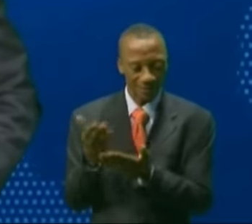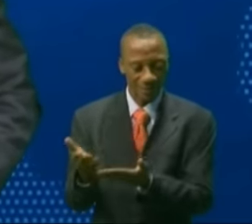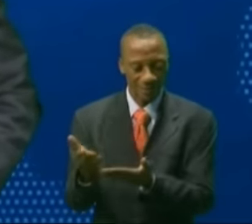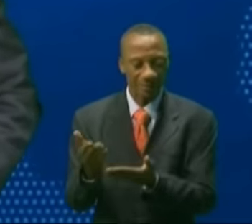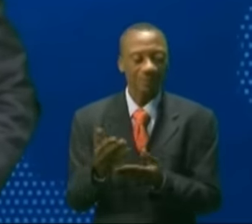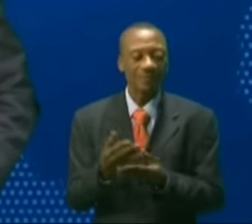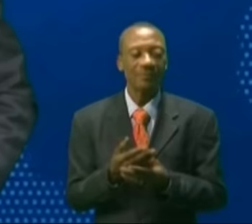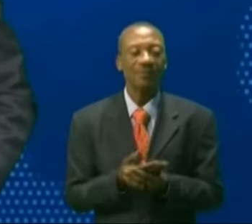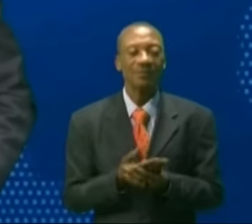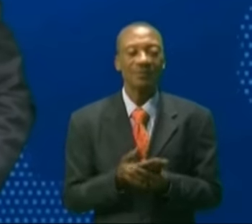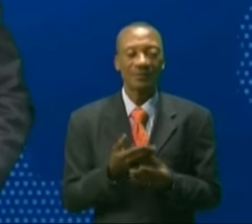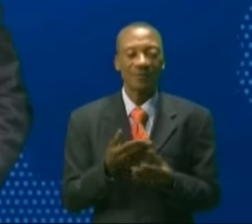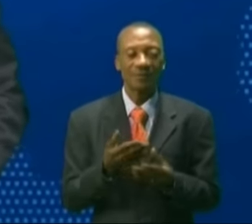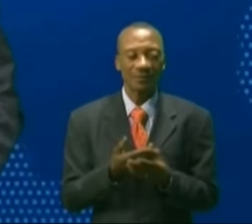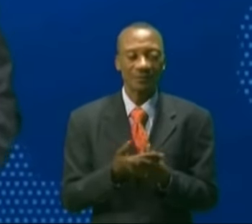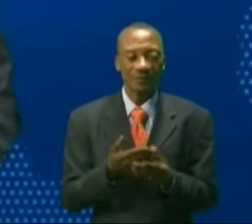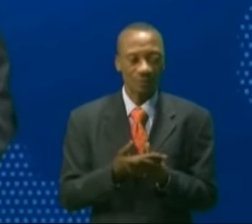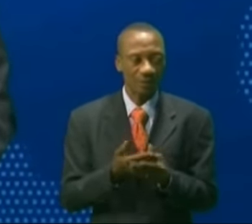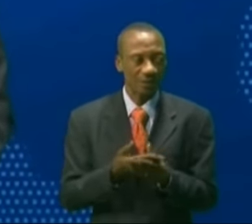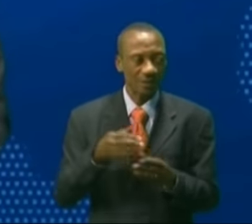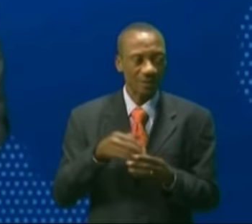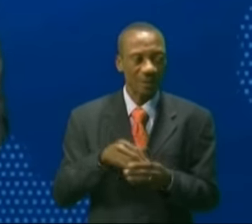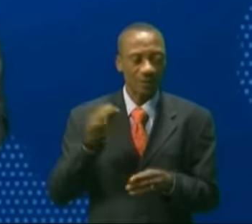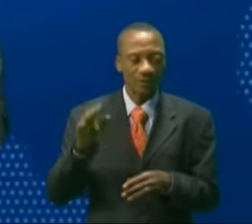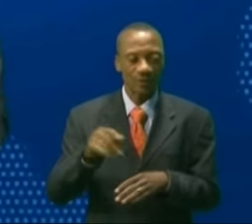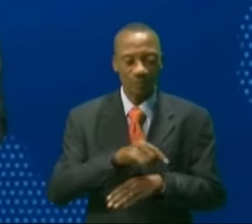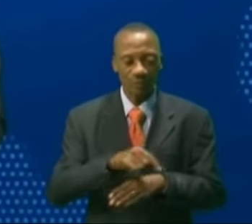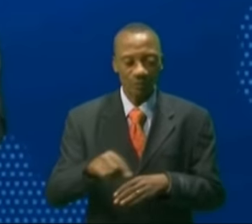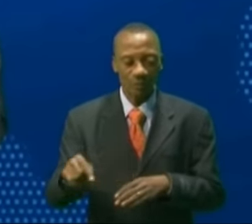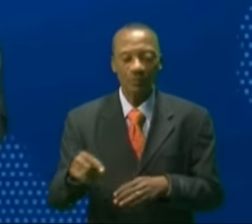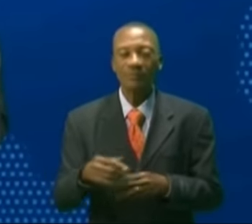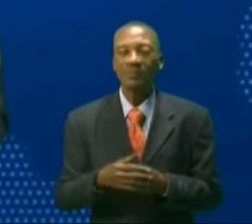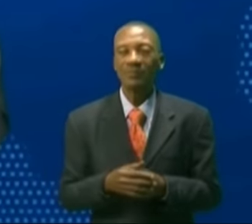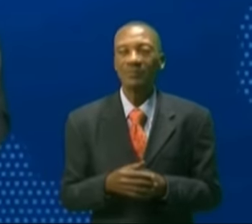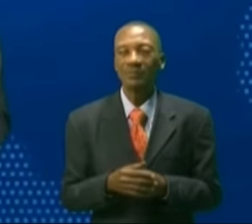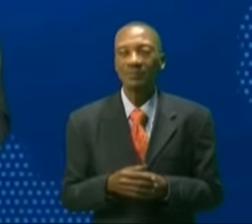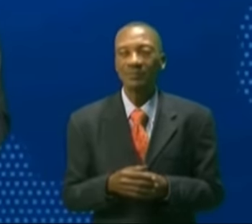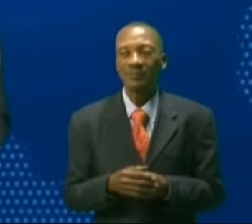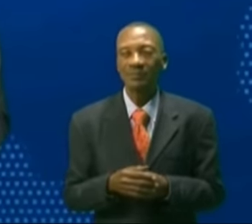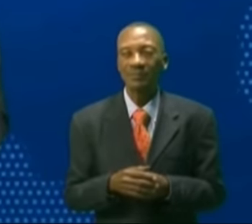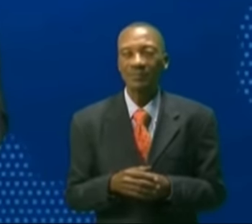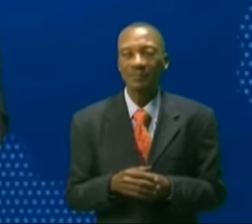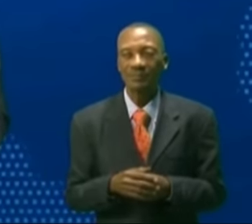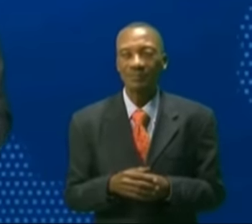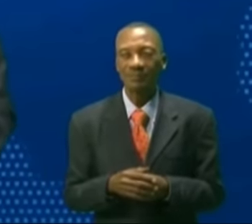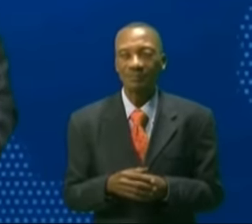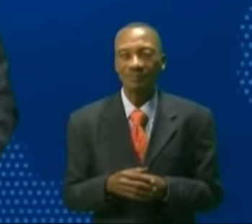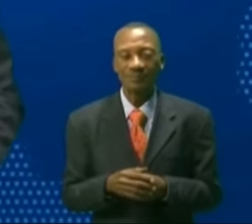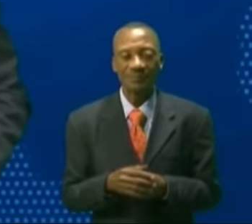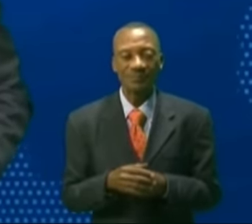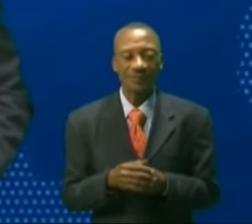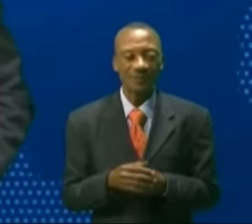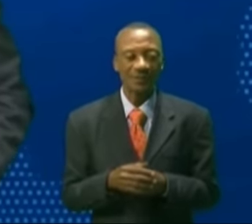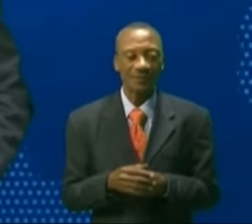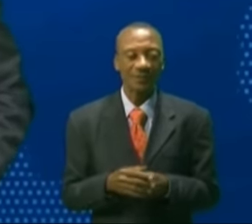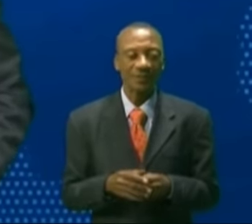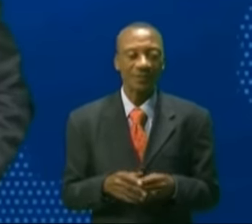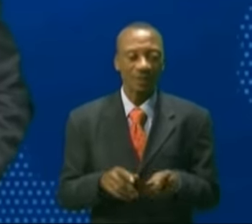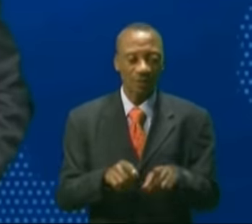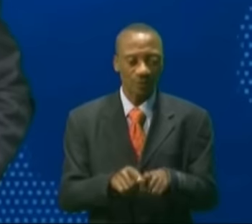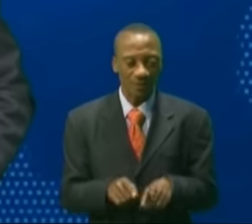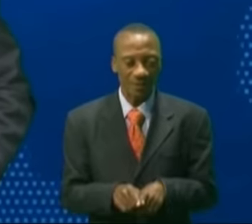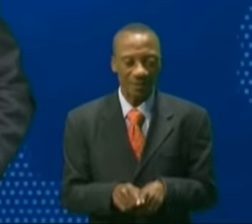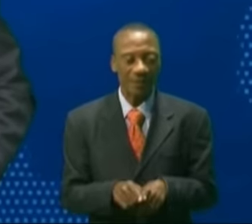des ordres nationaux, considérant les actes de bravoure accomplis par ce dernier lors de la tentative